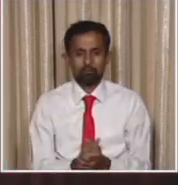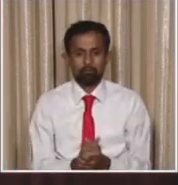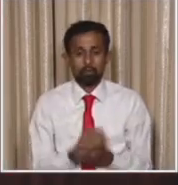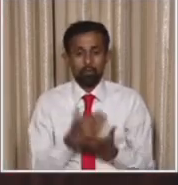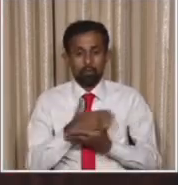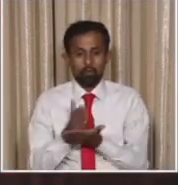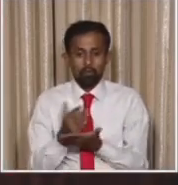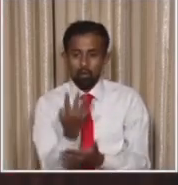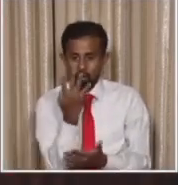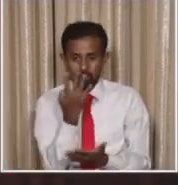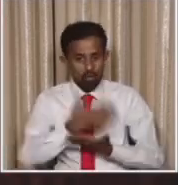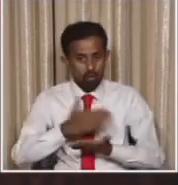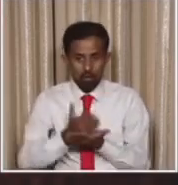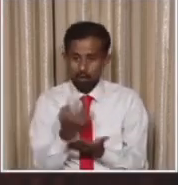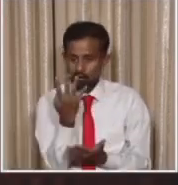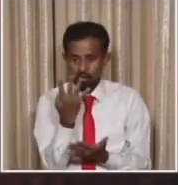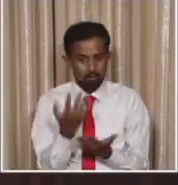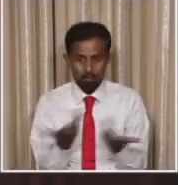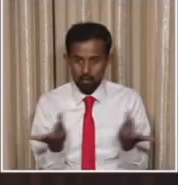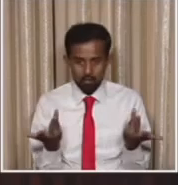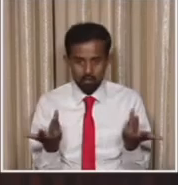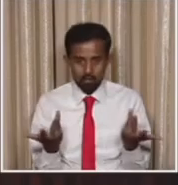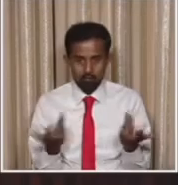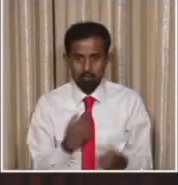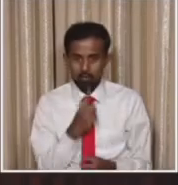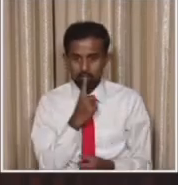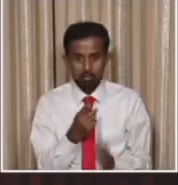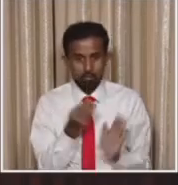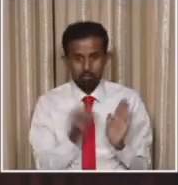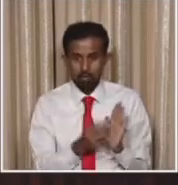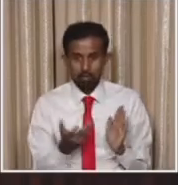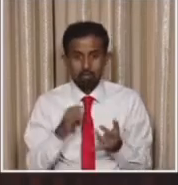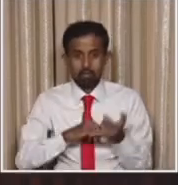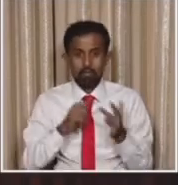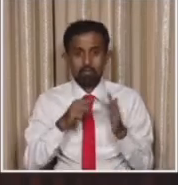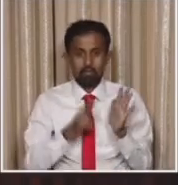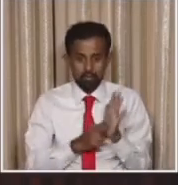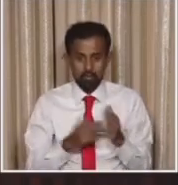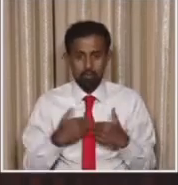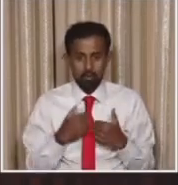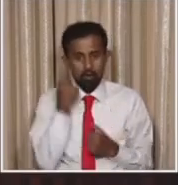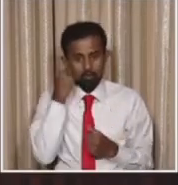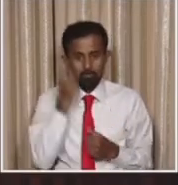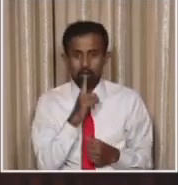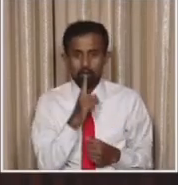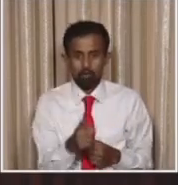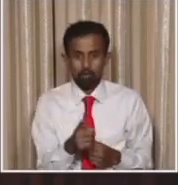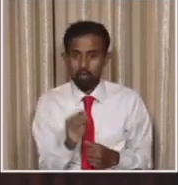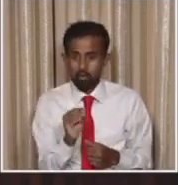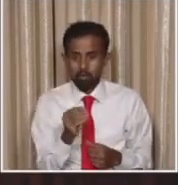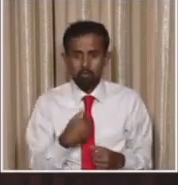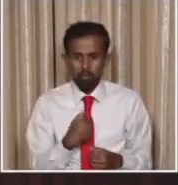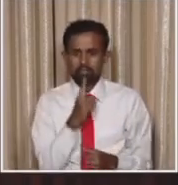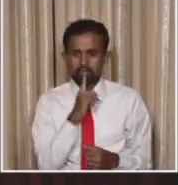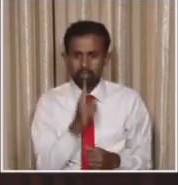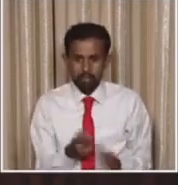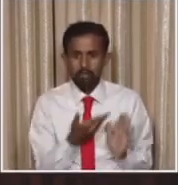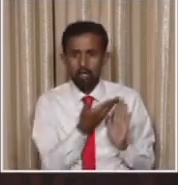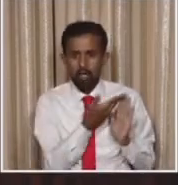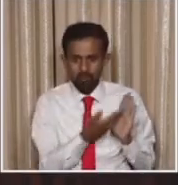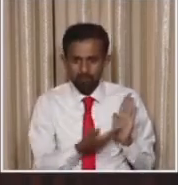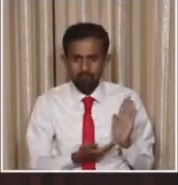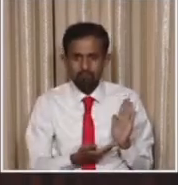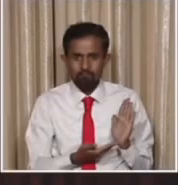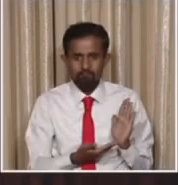කොටස් හතරකට කඩන්නේ නැහැ කියන එක ඒක මගේ ප්‍රකාශයක් විතරයි. ඒක මේකේ නැහැ. සිංහරාජය ගැන මගේ ඔපිනියන් එකක් මම කිව්වේ. නමුත් මම කියන්නේ මේකේ තියෙන